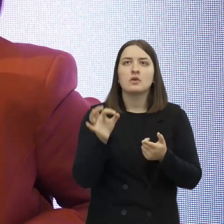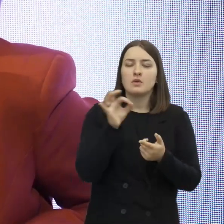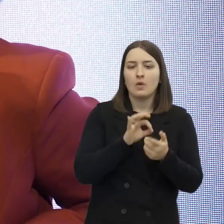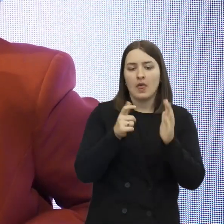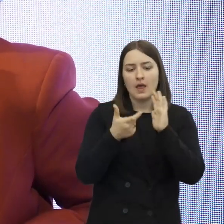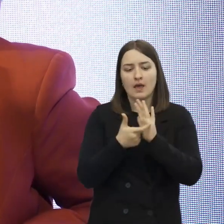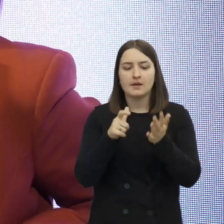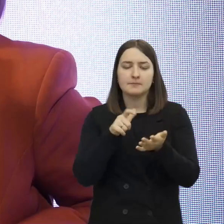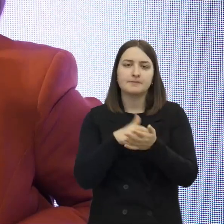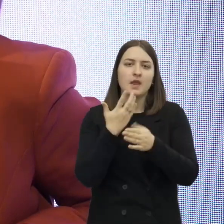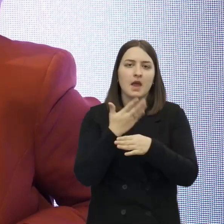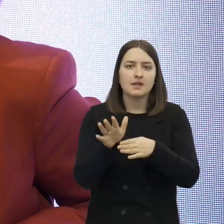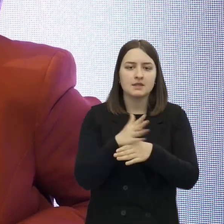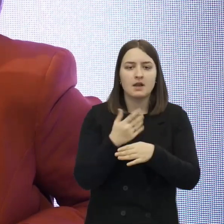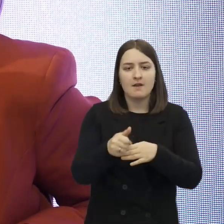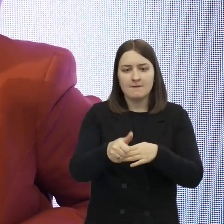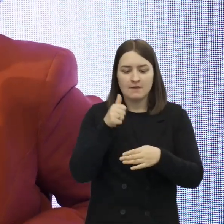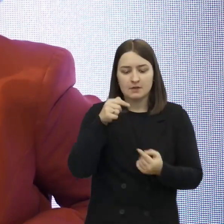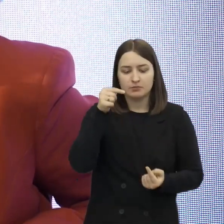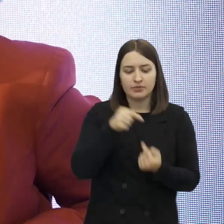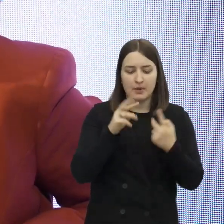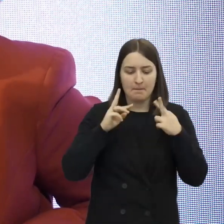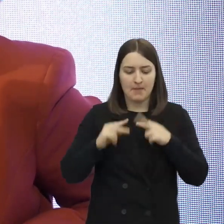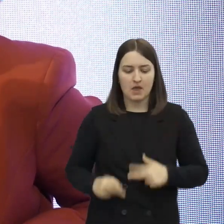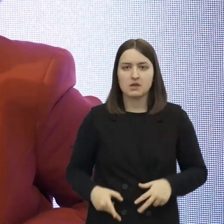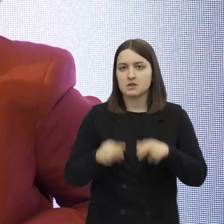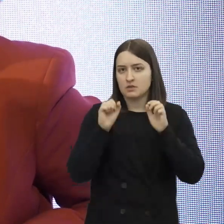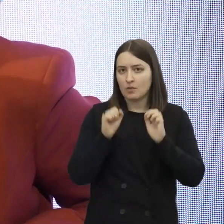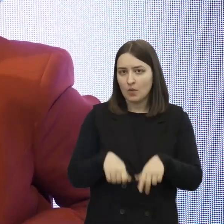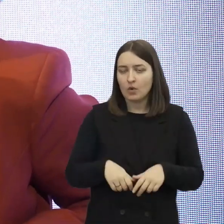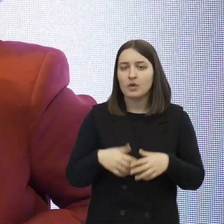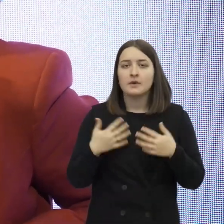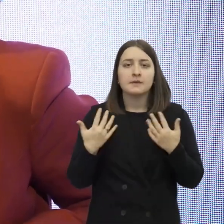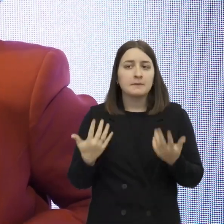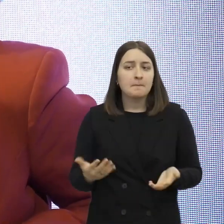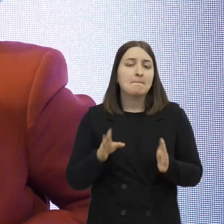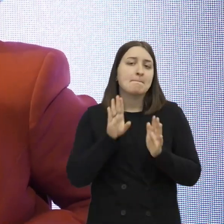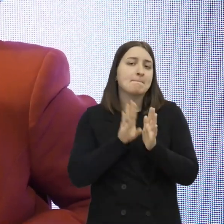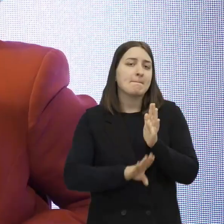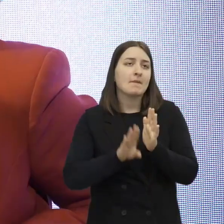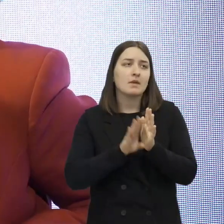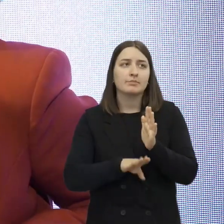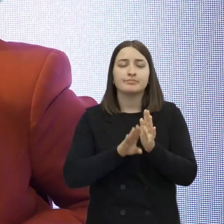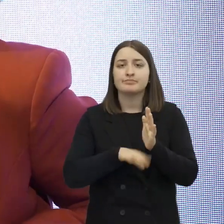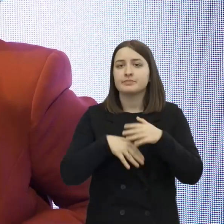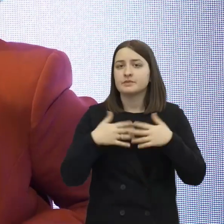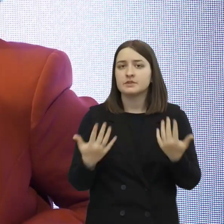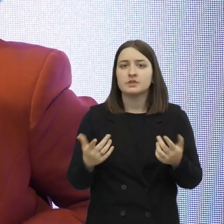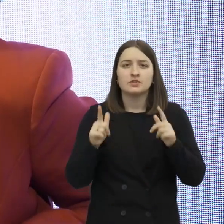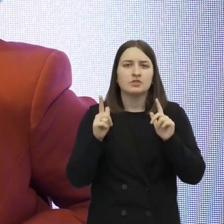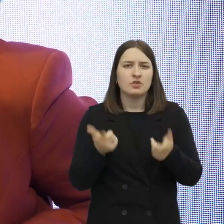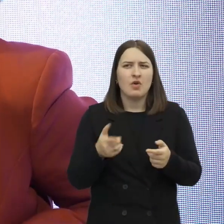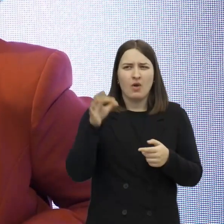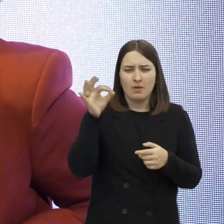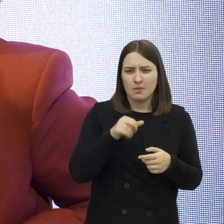vietų prieinamumą ir klausia, tai ką daryti. Tai sakom labai paprastai, žinot, šiaip ne visi žmonės apskritai nori tose masinėse